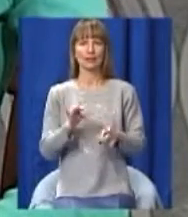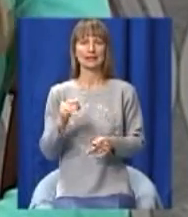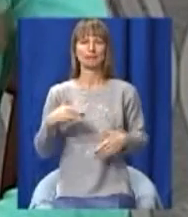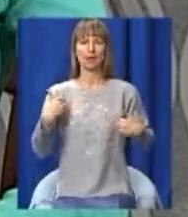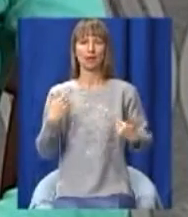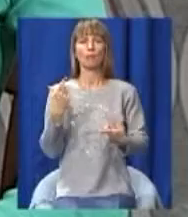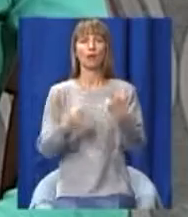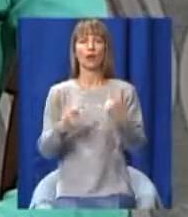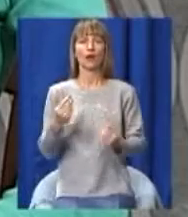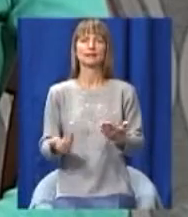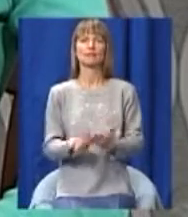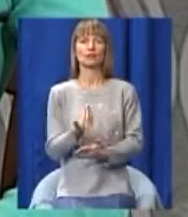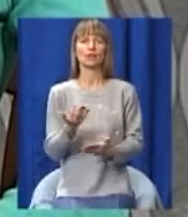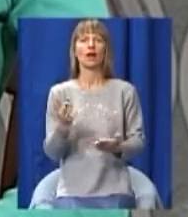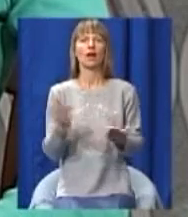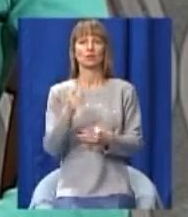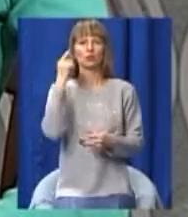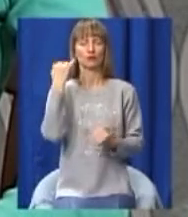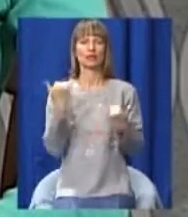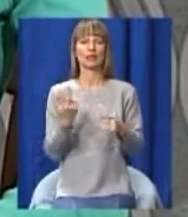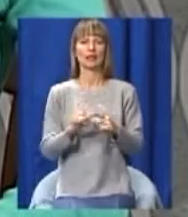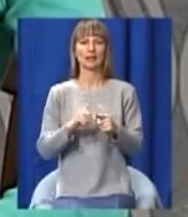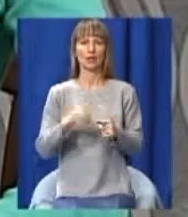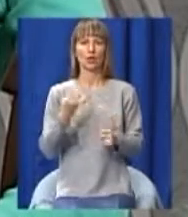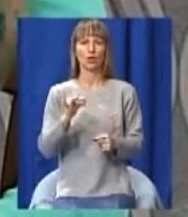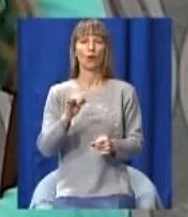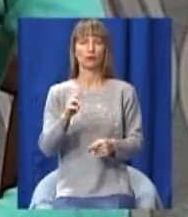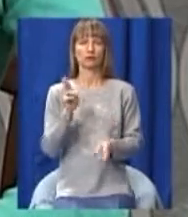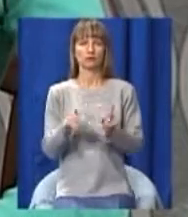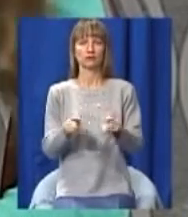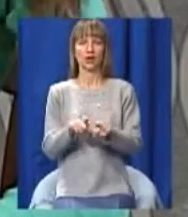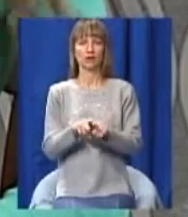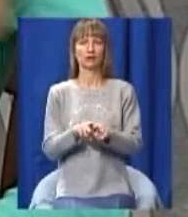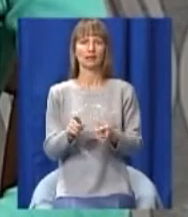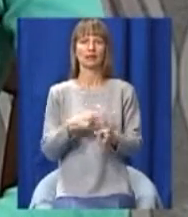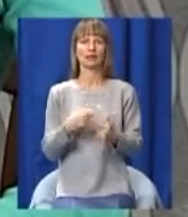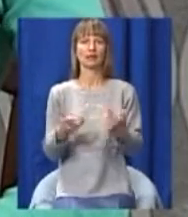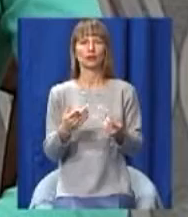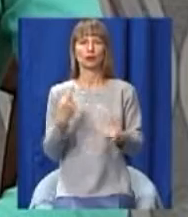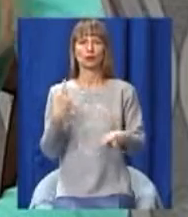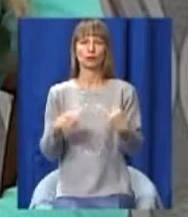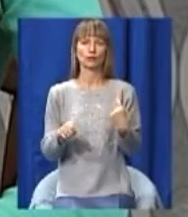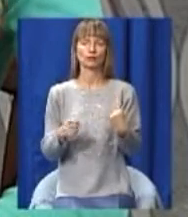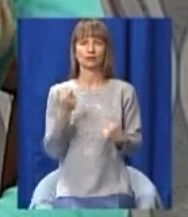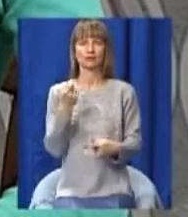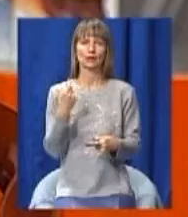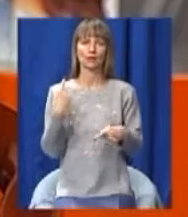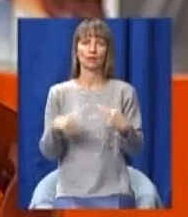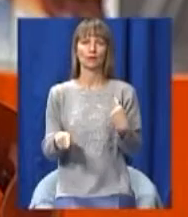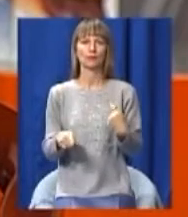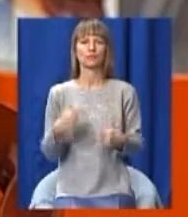корисного так. молока, свіжого. Як ти думаєш, зараз ці йогурти готують за таким же принципом, чи якось за трішки